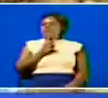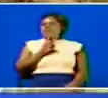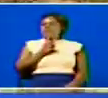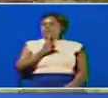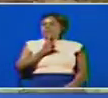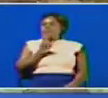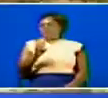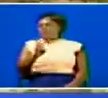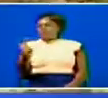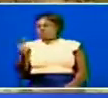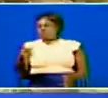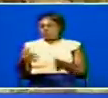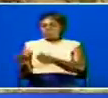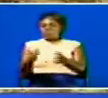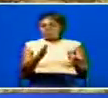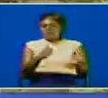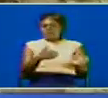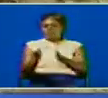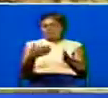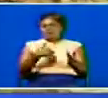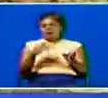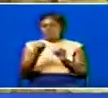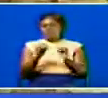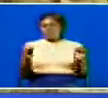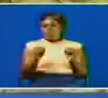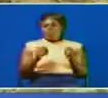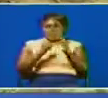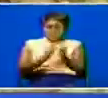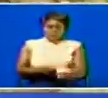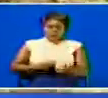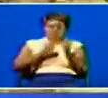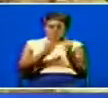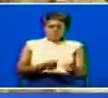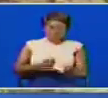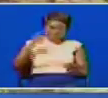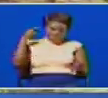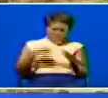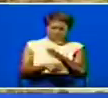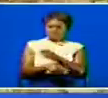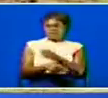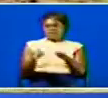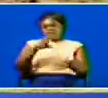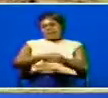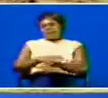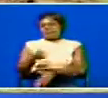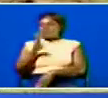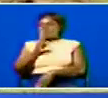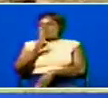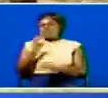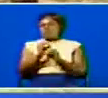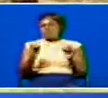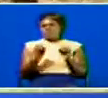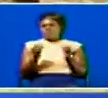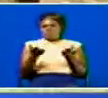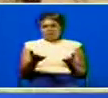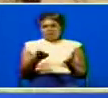naenda mtoni, hakuna maji. Tunashimba shimo mpaka ndani kabisa, hatupati maji. Sasa hii